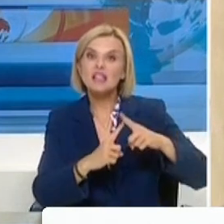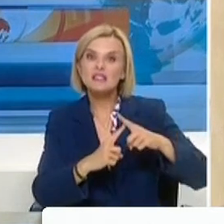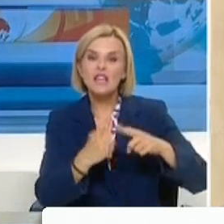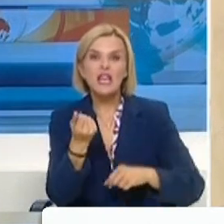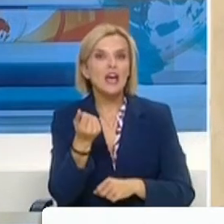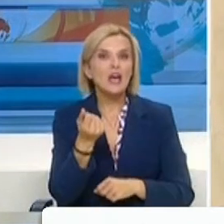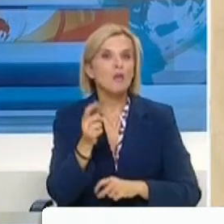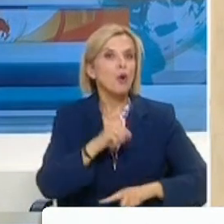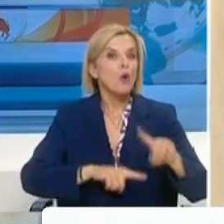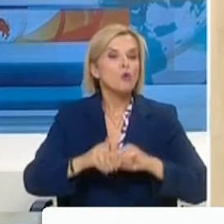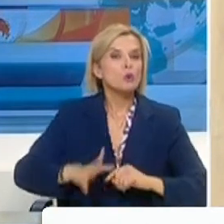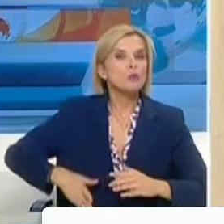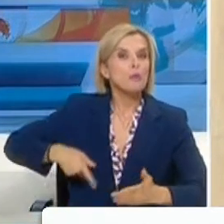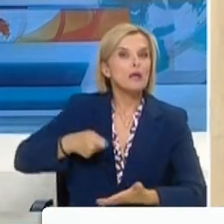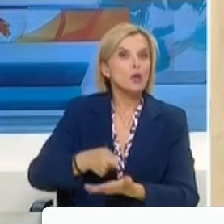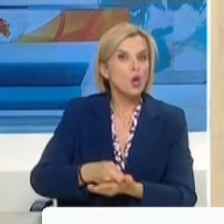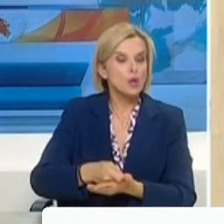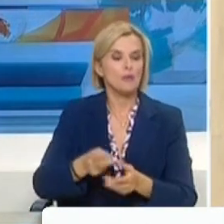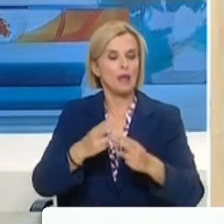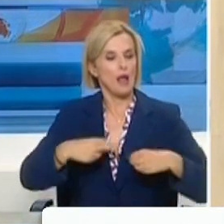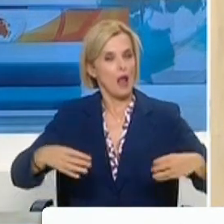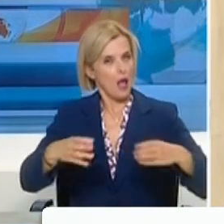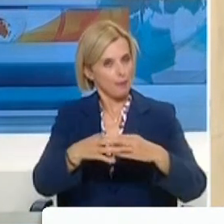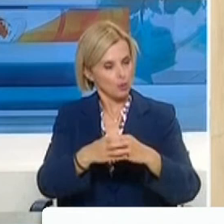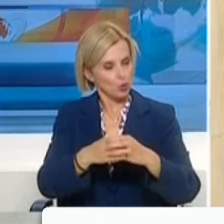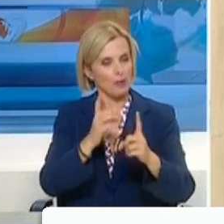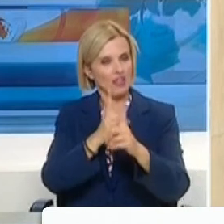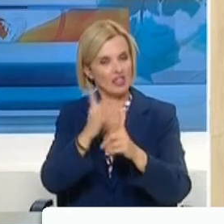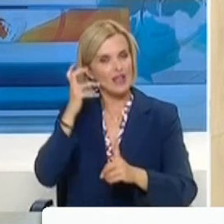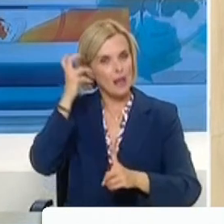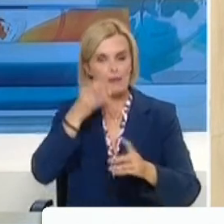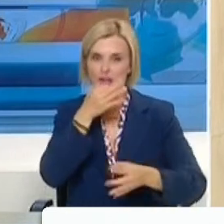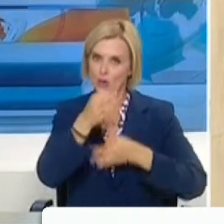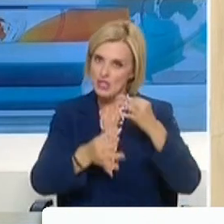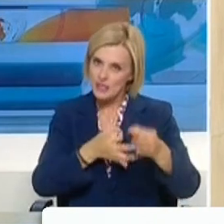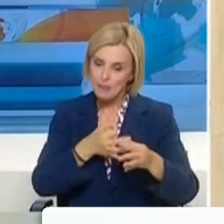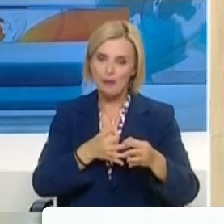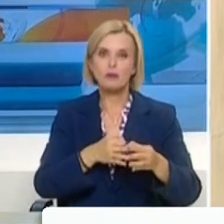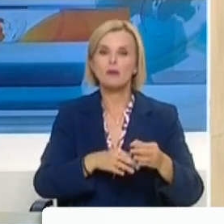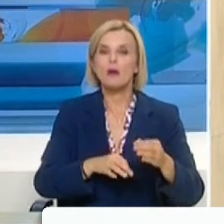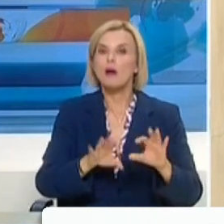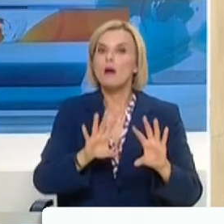οδηγίες. Η Επιτροπή έχει πει σε ποιες περιπτώσεις θα πρέπει να γίνεται αυτό το τεστ, και